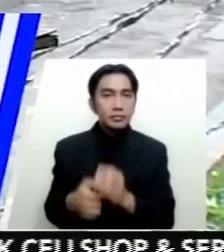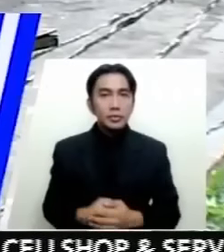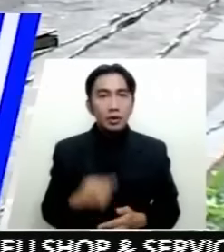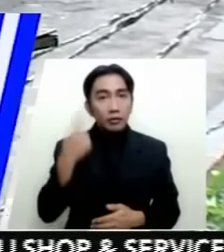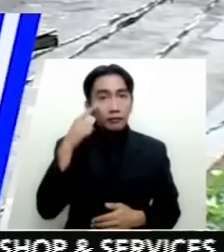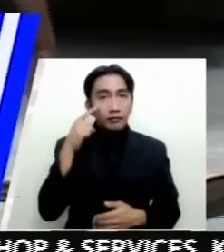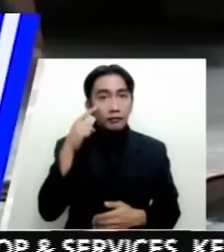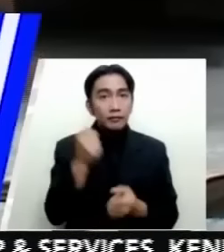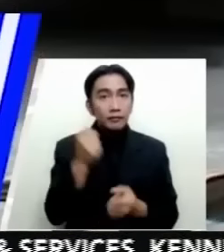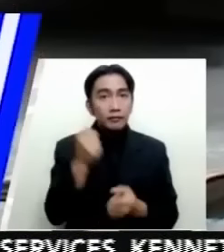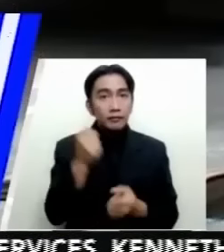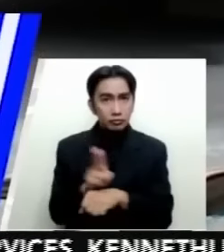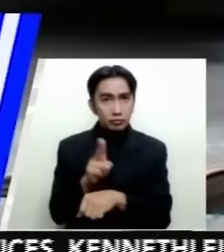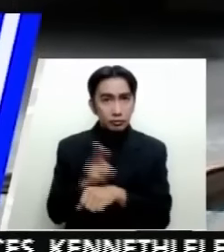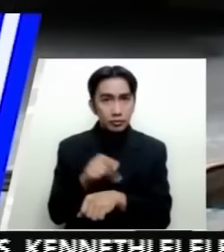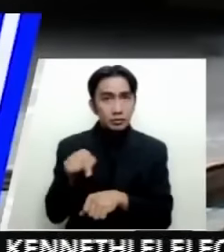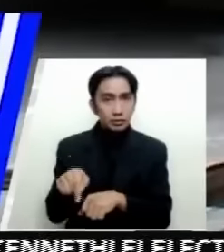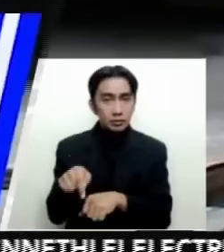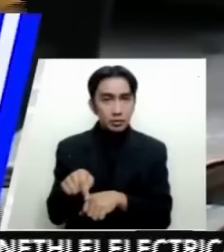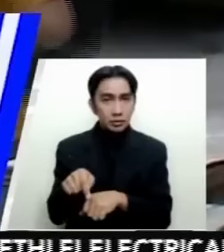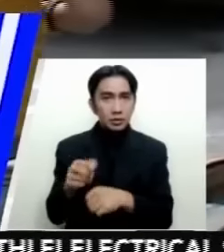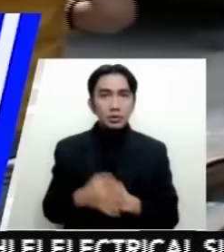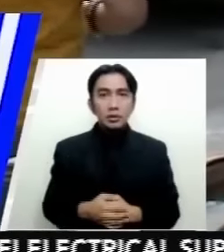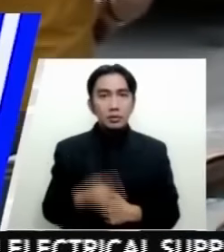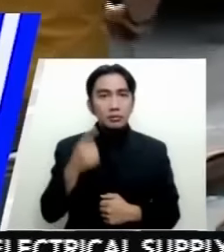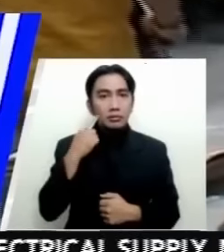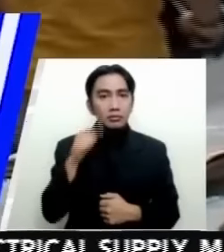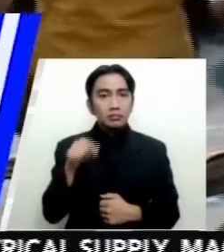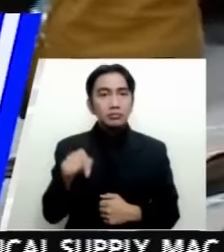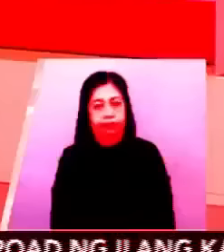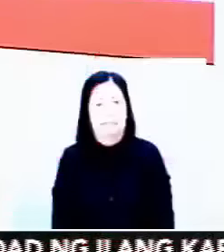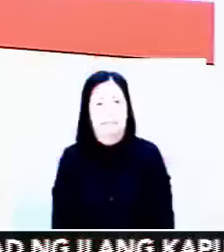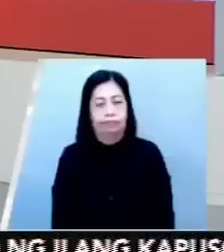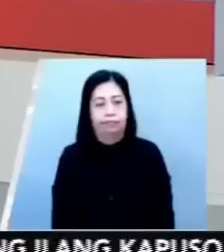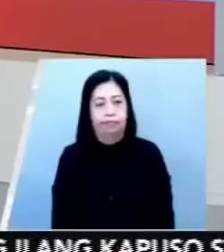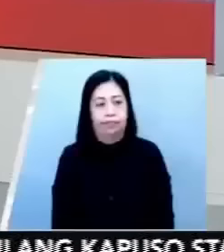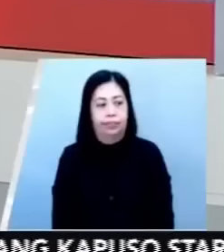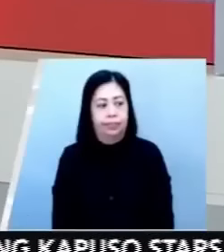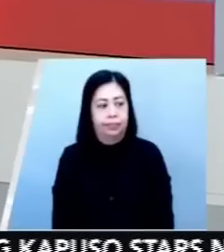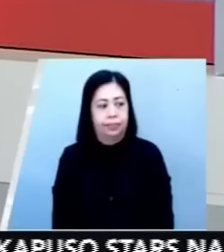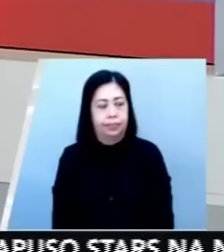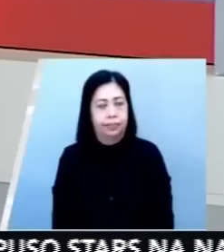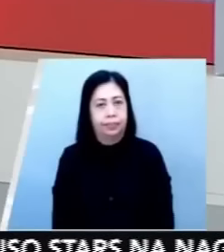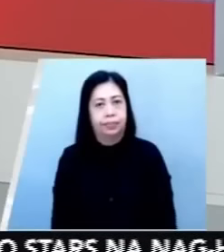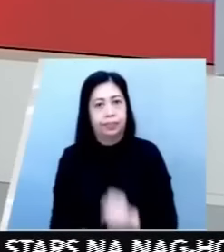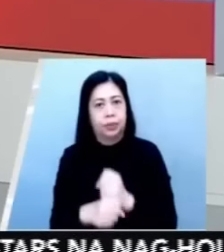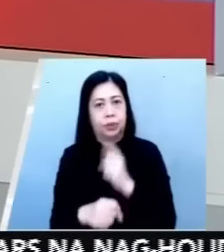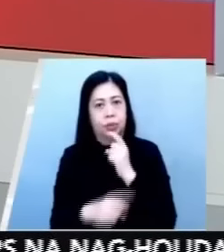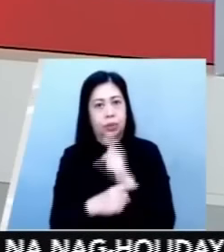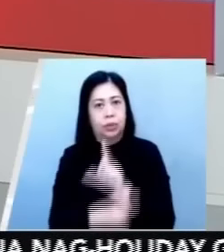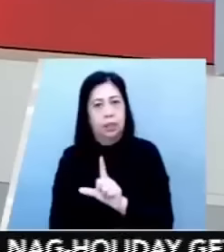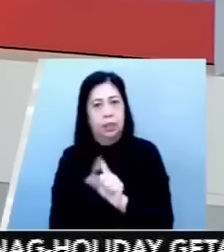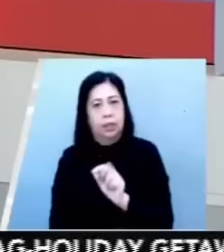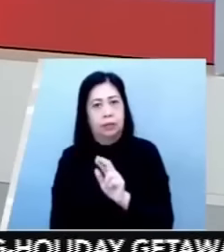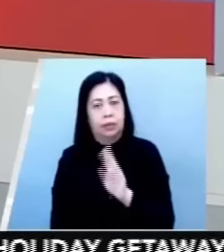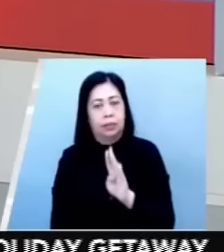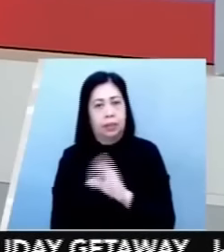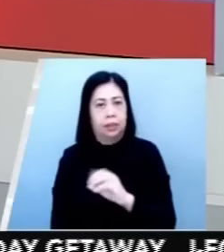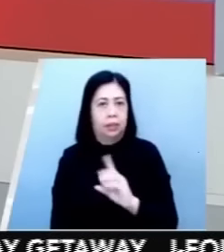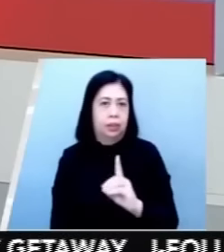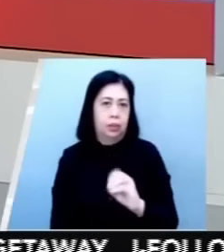at makakalikas ang public transportation, ang PUV Modernization Program. Titiyakin ng LTFRB at Department of Transportation na